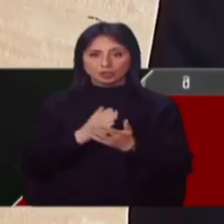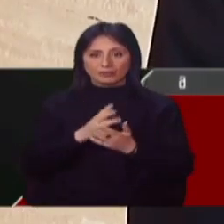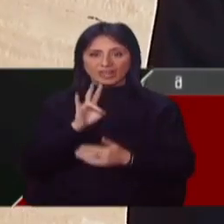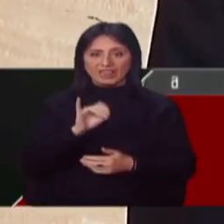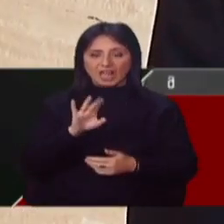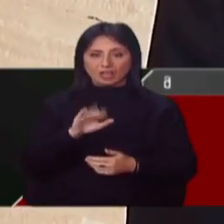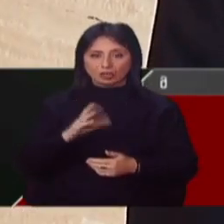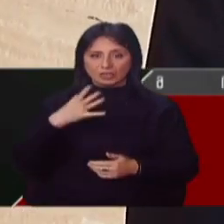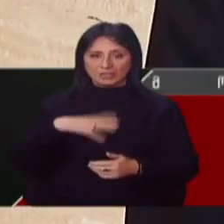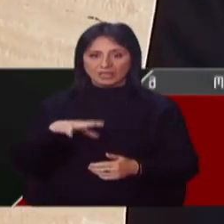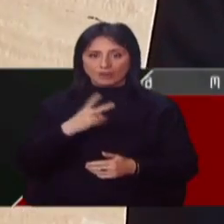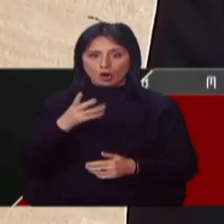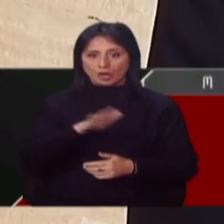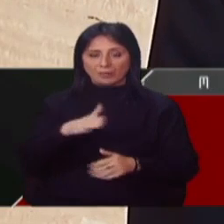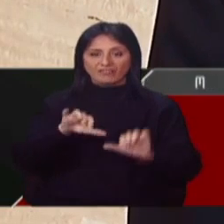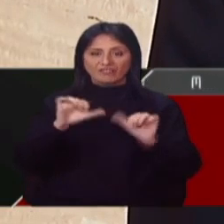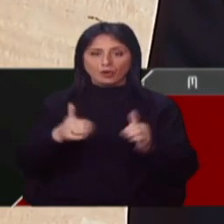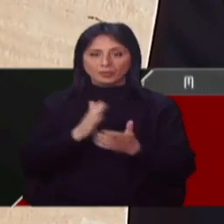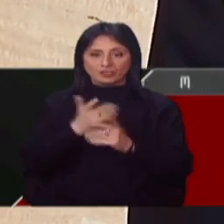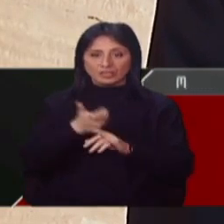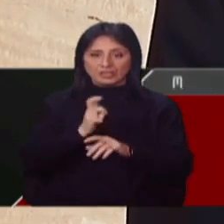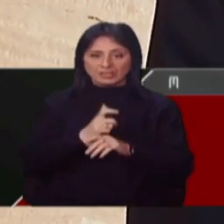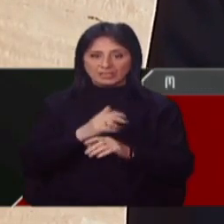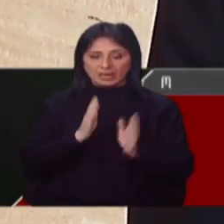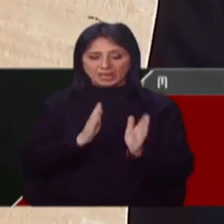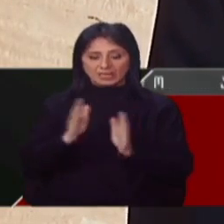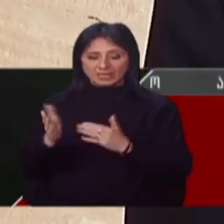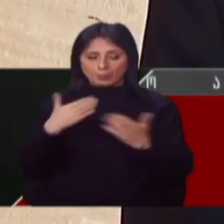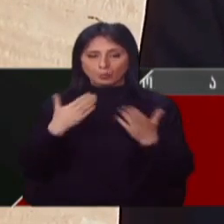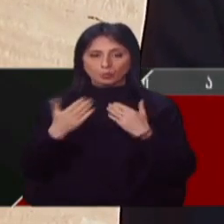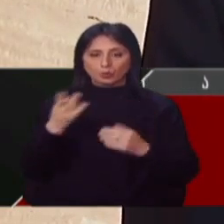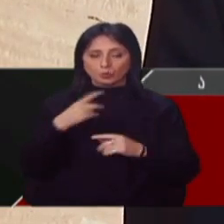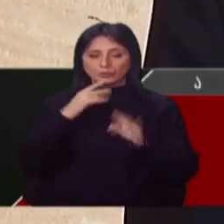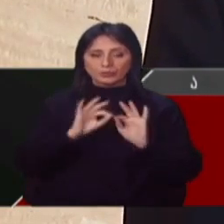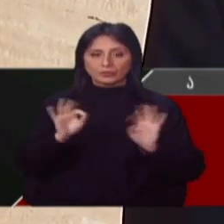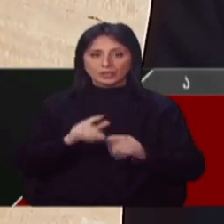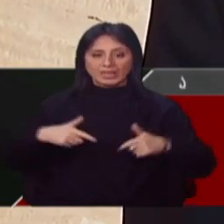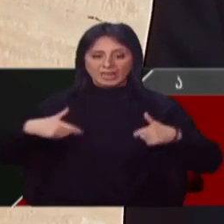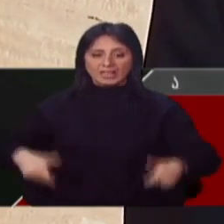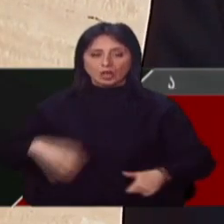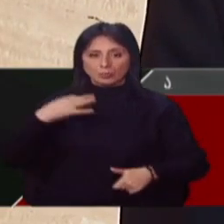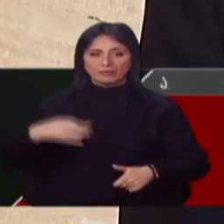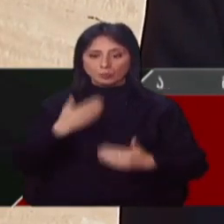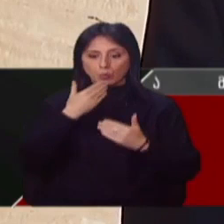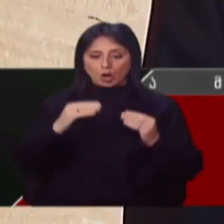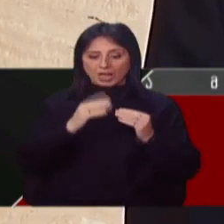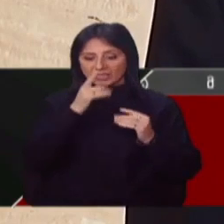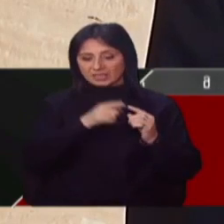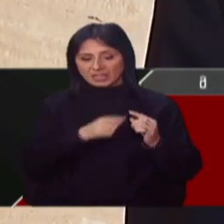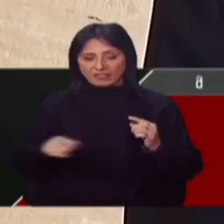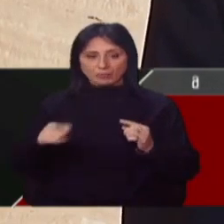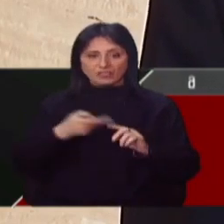ნatoს და საქართველოსორხრ ფშ აქვთ ძალიან ინამურ ურთიერთობებიუნდა აღინიშნოსროგ დვო წლის